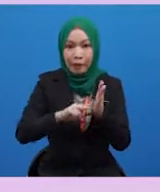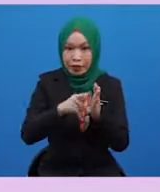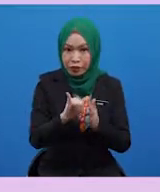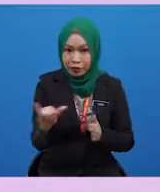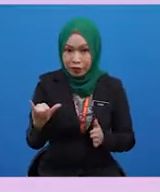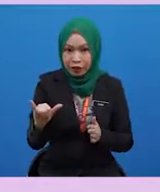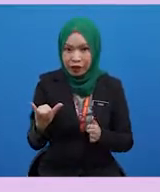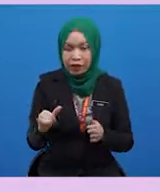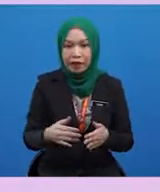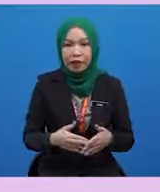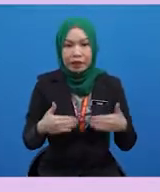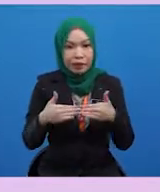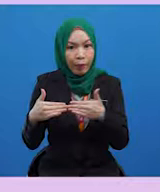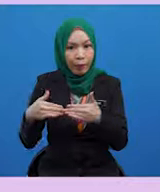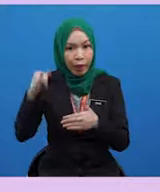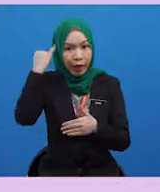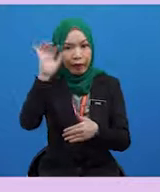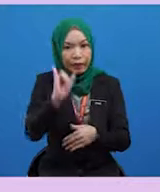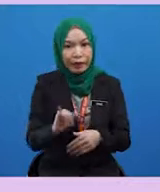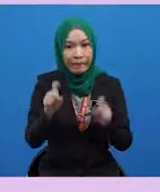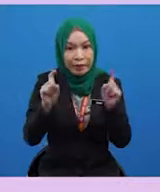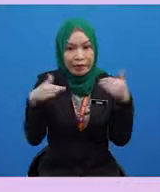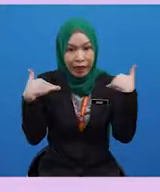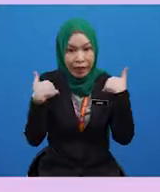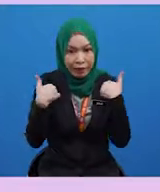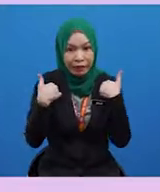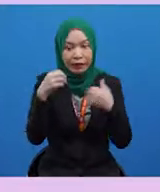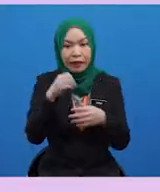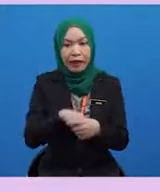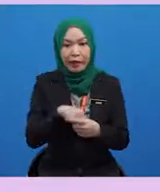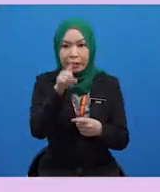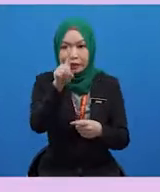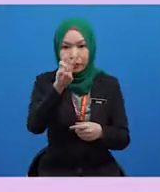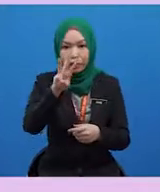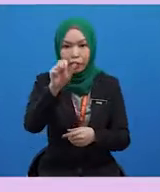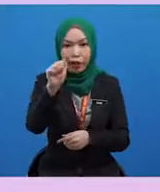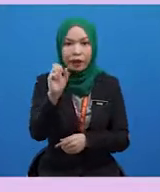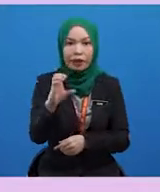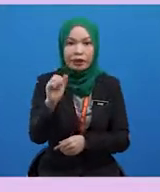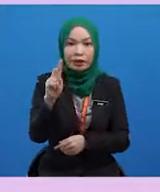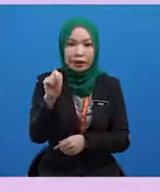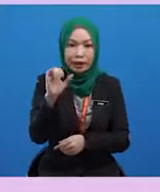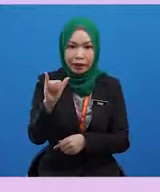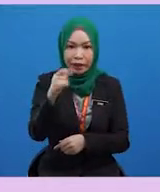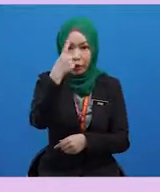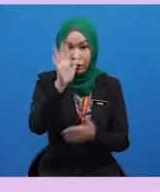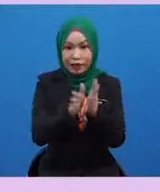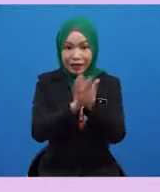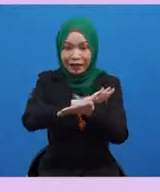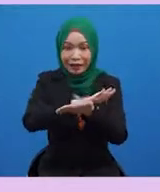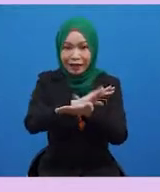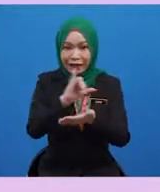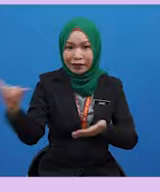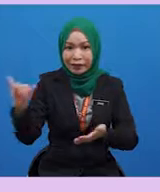bermaksud kesinambungan idea yang seharusnya ada dalam sesuatu wacana sehingga menjadikan wacana itu